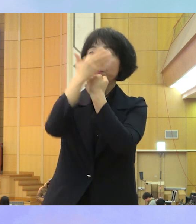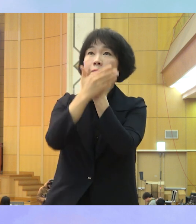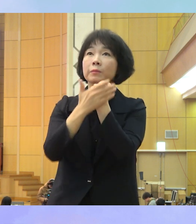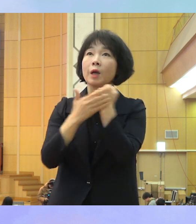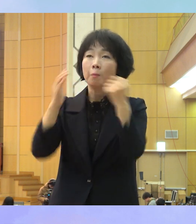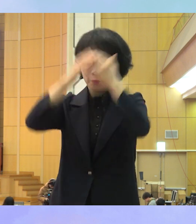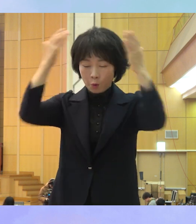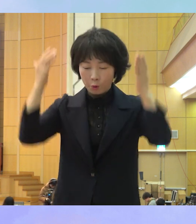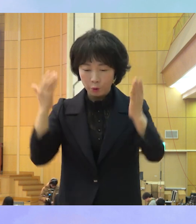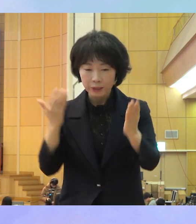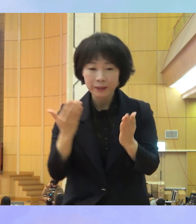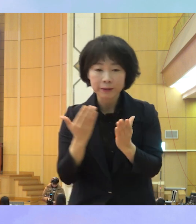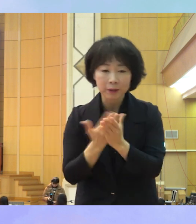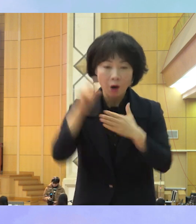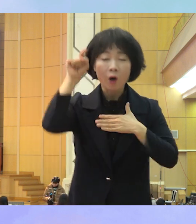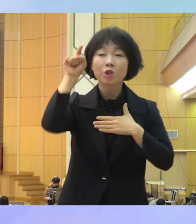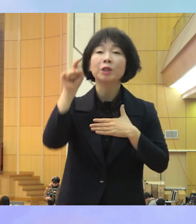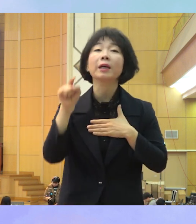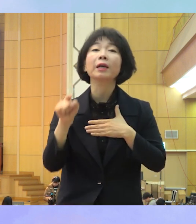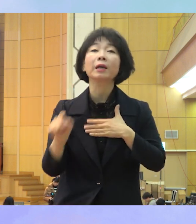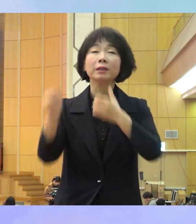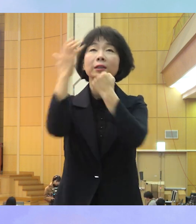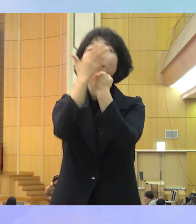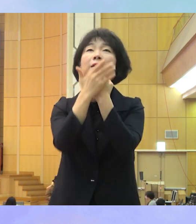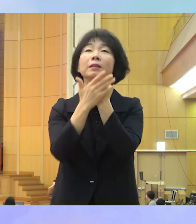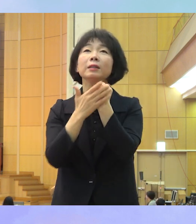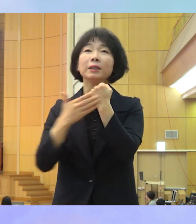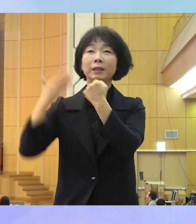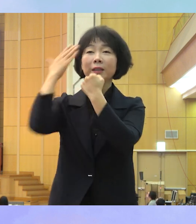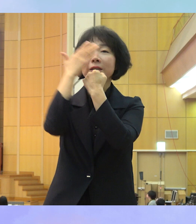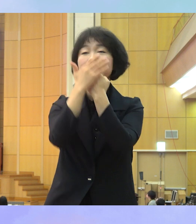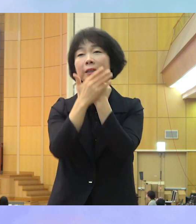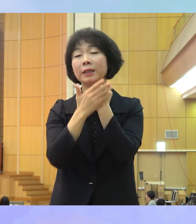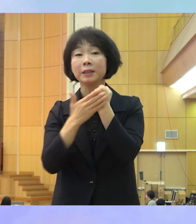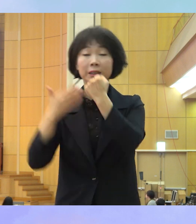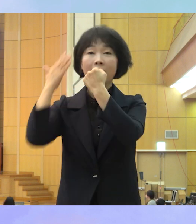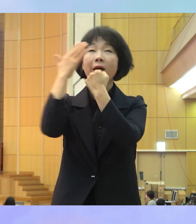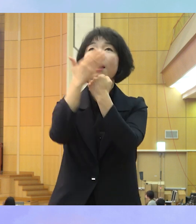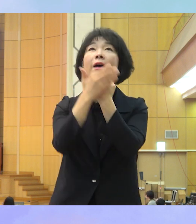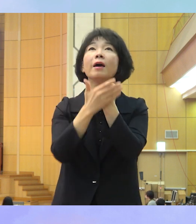은혜였어. 모든 것이